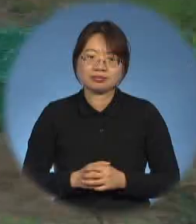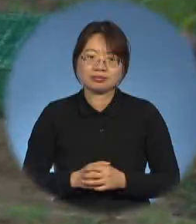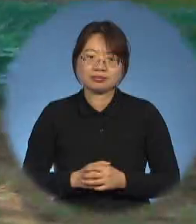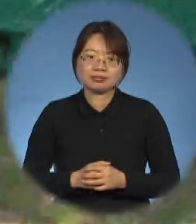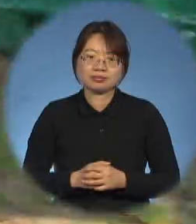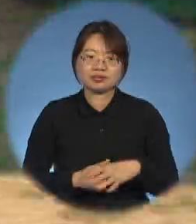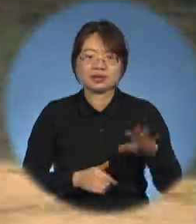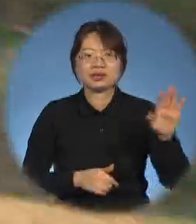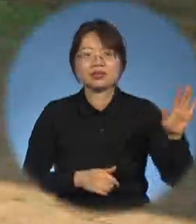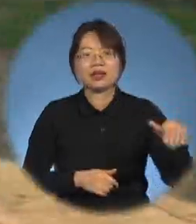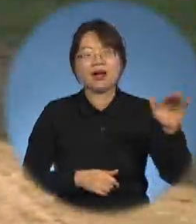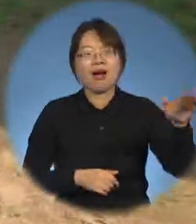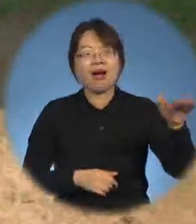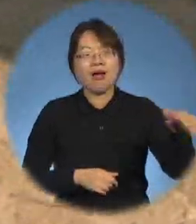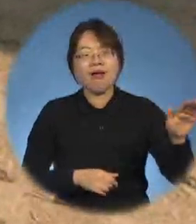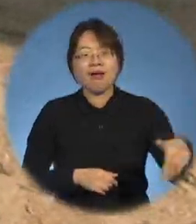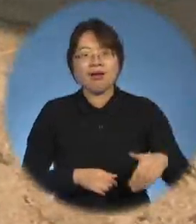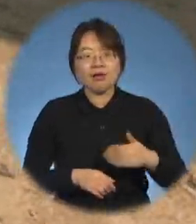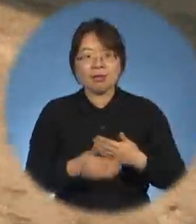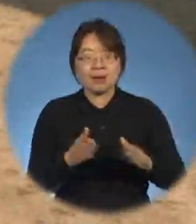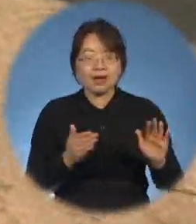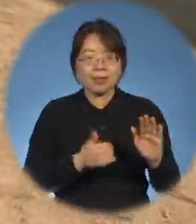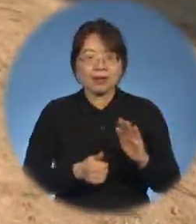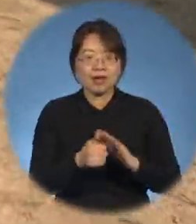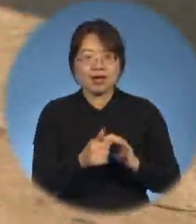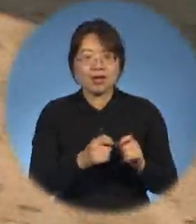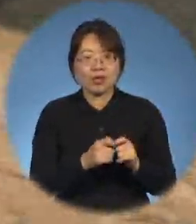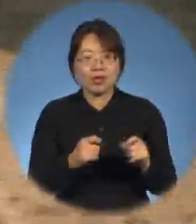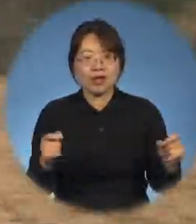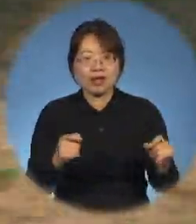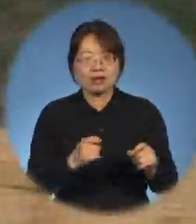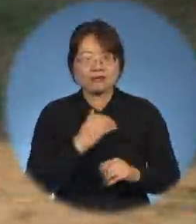누구냐 음 방해를 놀라지마